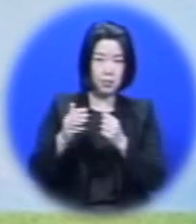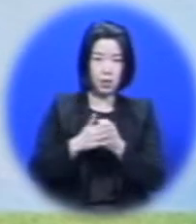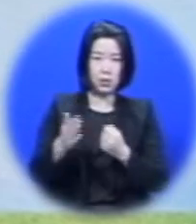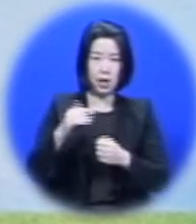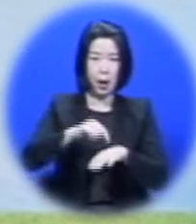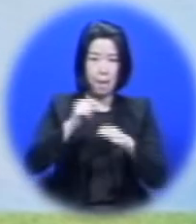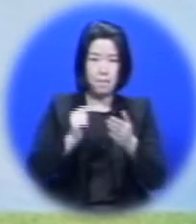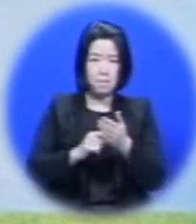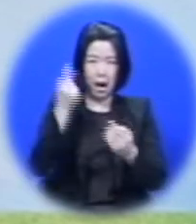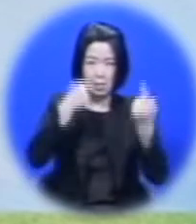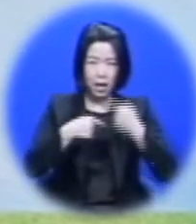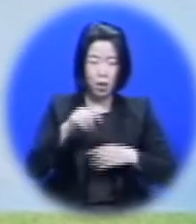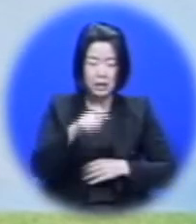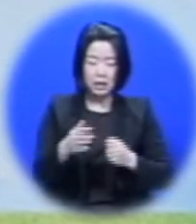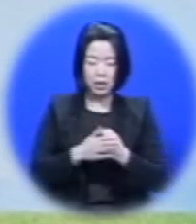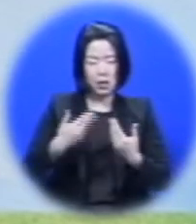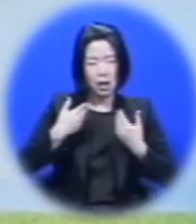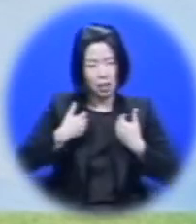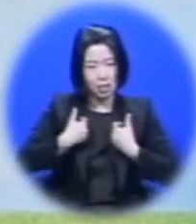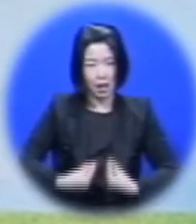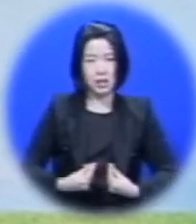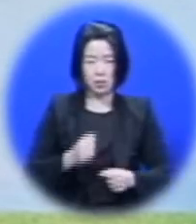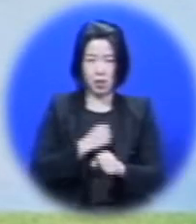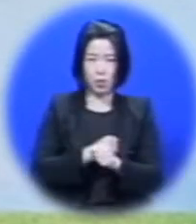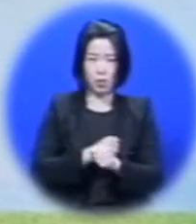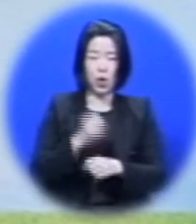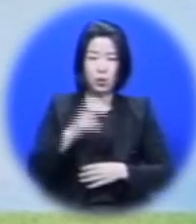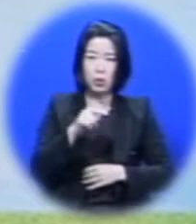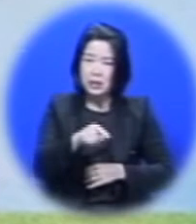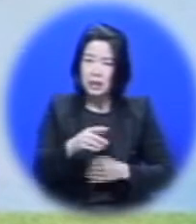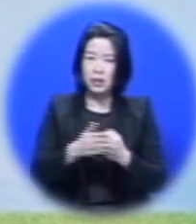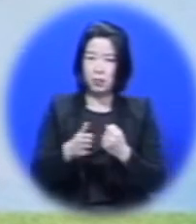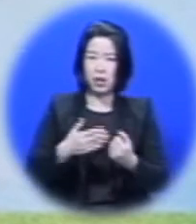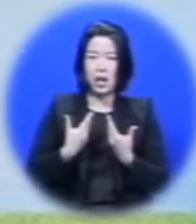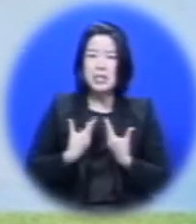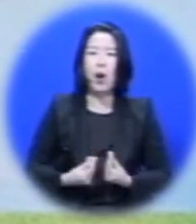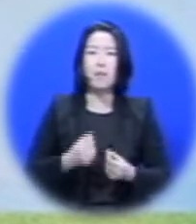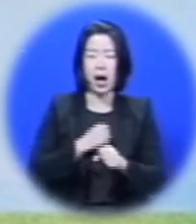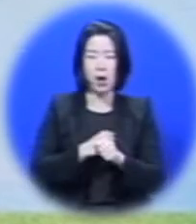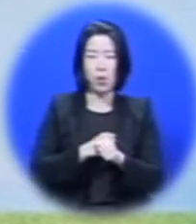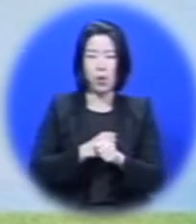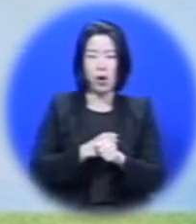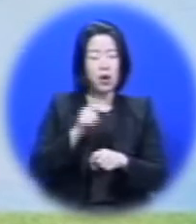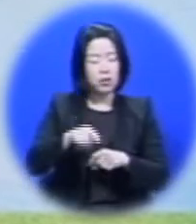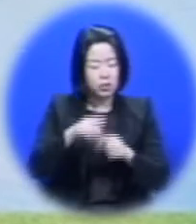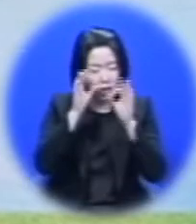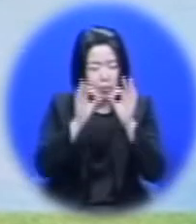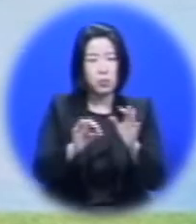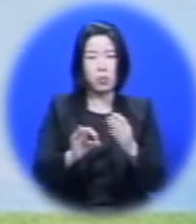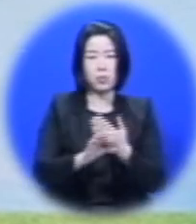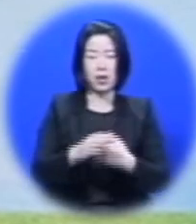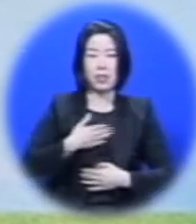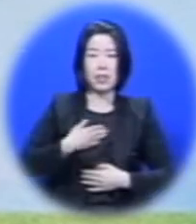마음 상해하고, 그것 때문에 낙심하고, 또 그것 때문에 절망하고, 그러다 보면